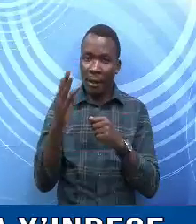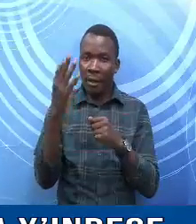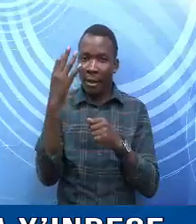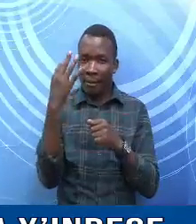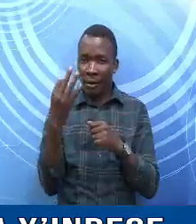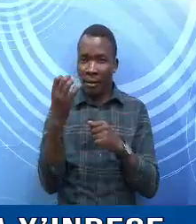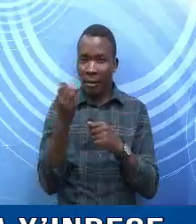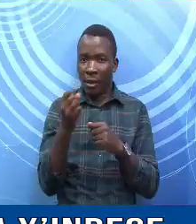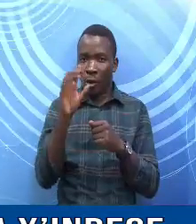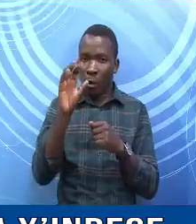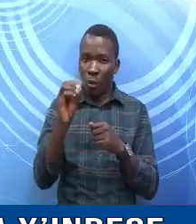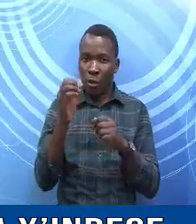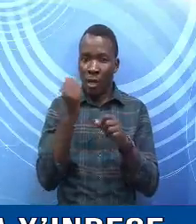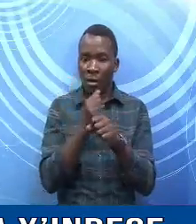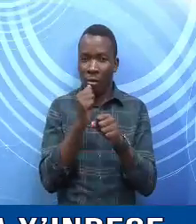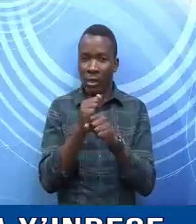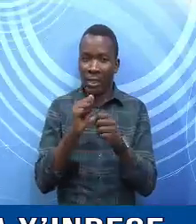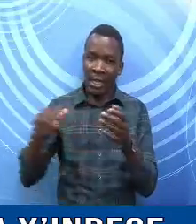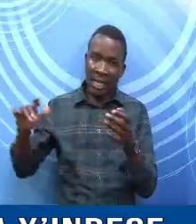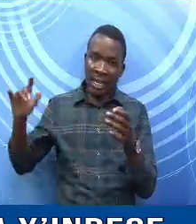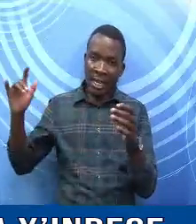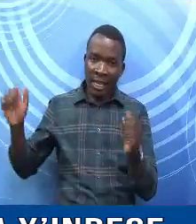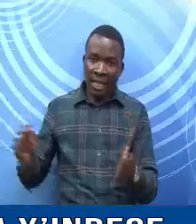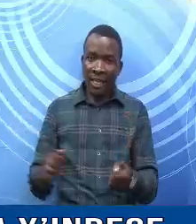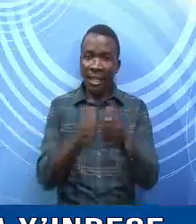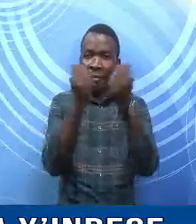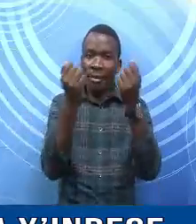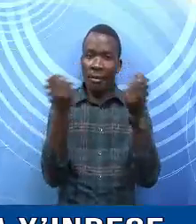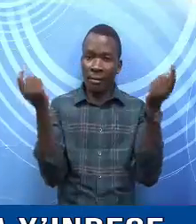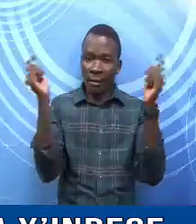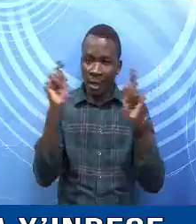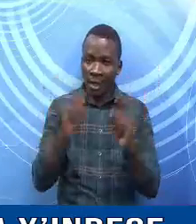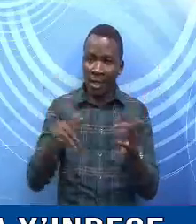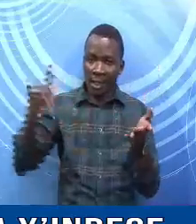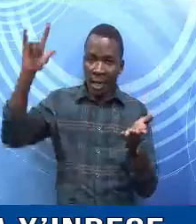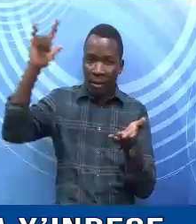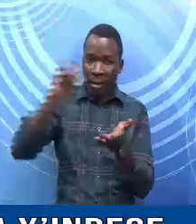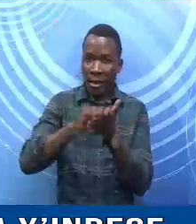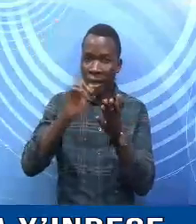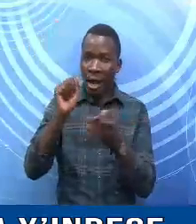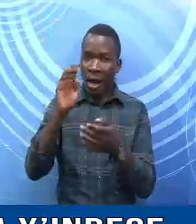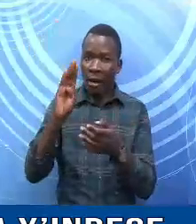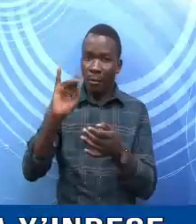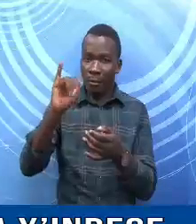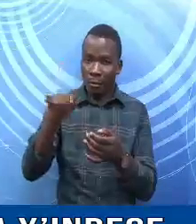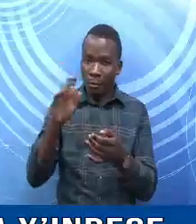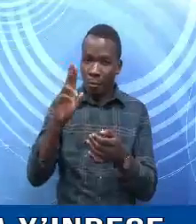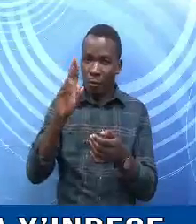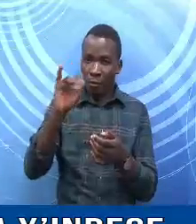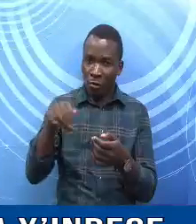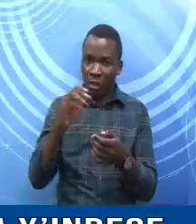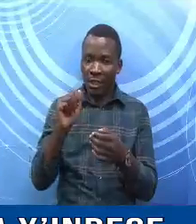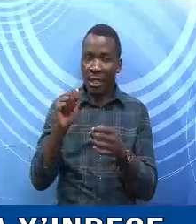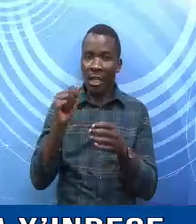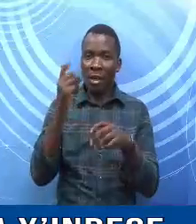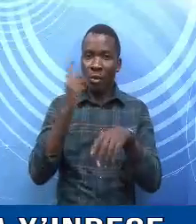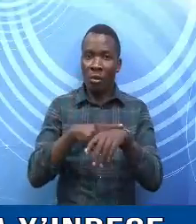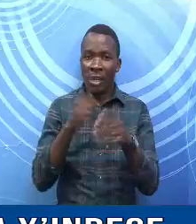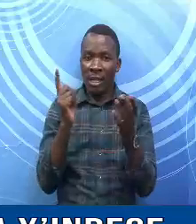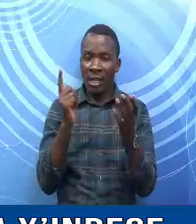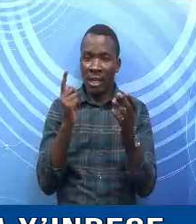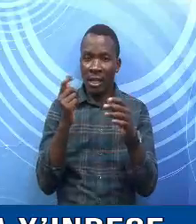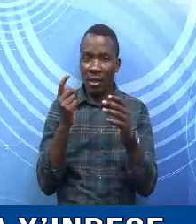B35O yakoze impanuka ubwo yagarukaga ku kibuga cy'indege cya Abuja nyuma yo guhura n'ikibazo cya moteri rwerekezaga mu mujyi wa Mina uri mu birometero